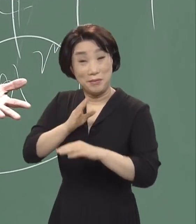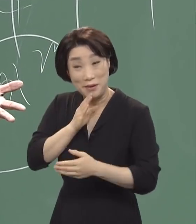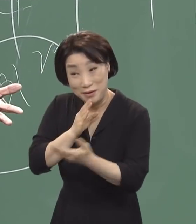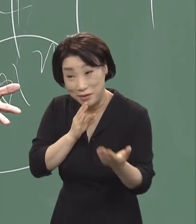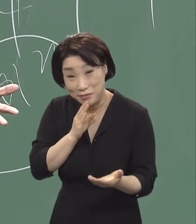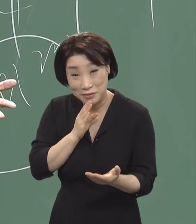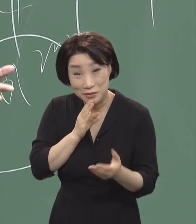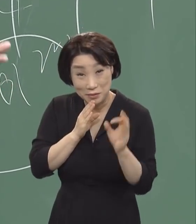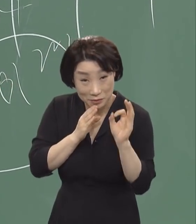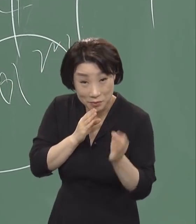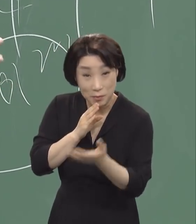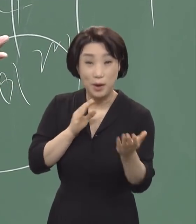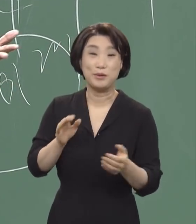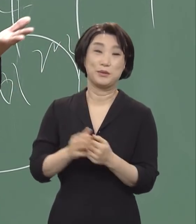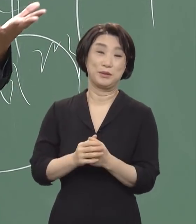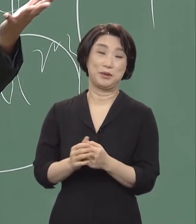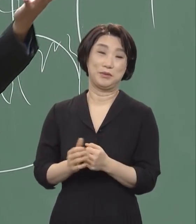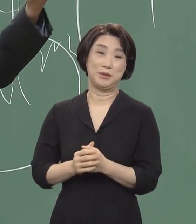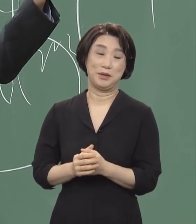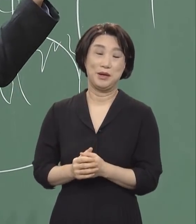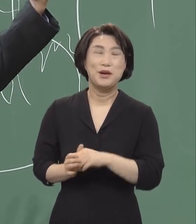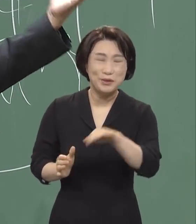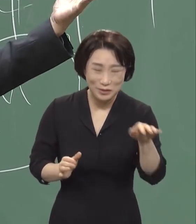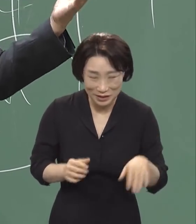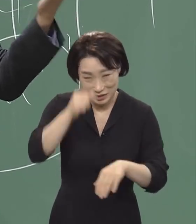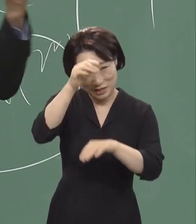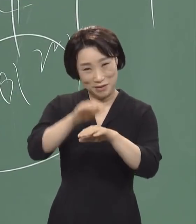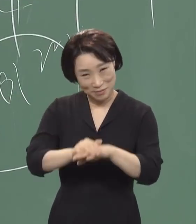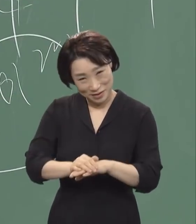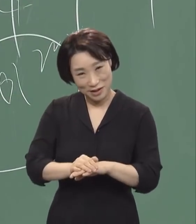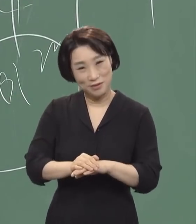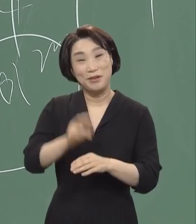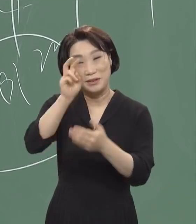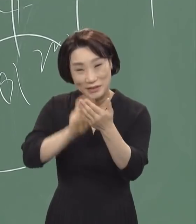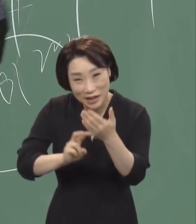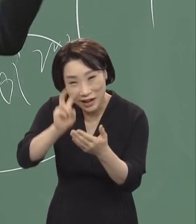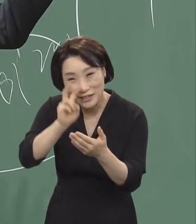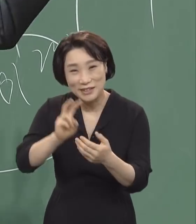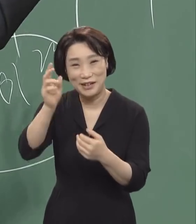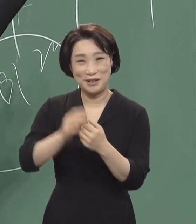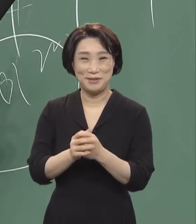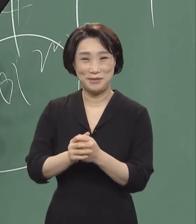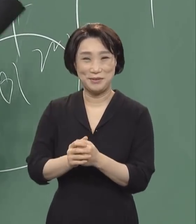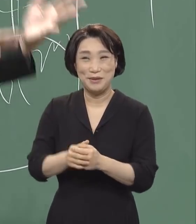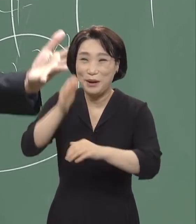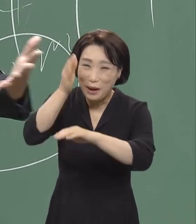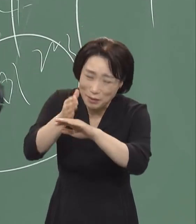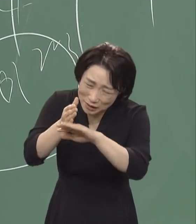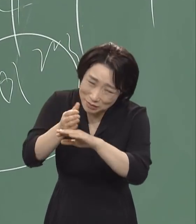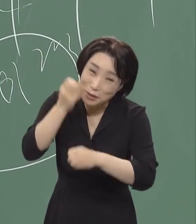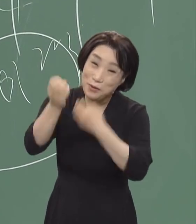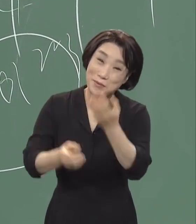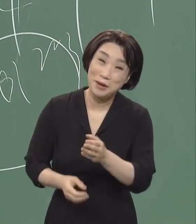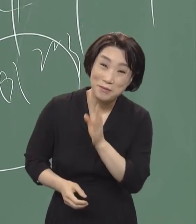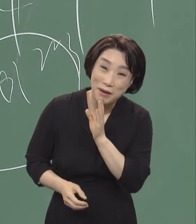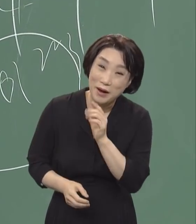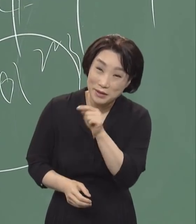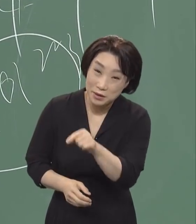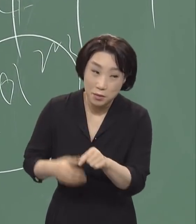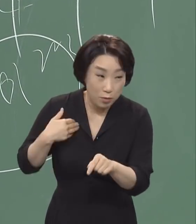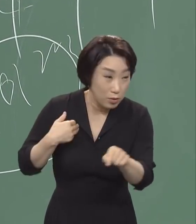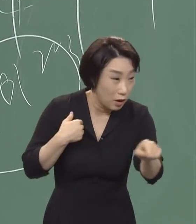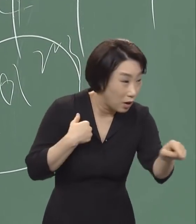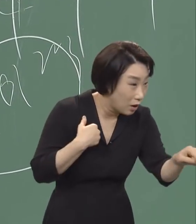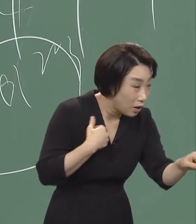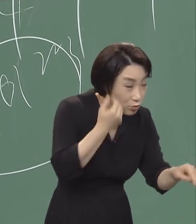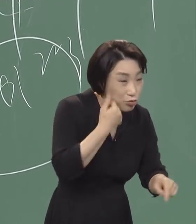그러니까 우리가 예비하고 찬양하고 감사합니다 그러고 이 사실을 몰라